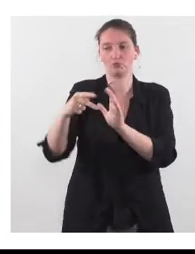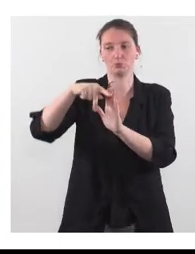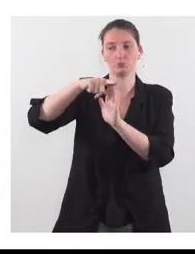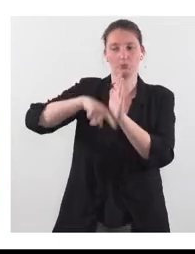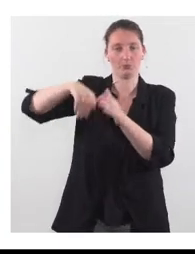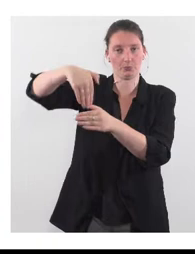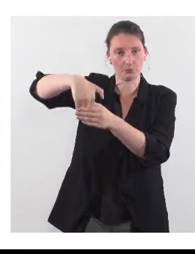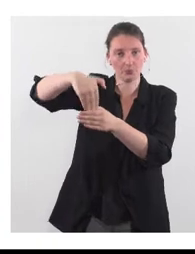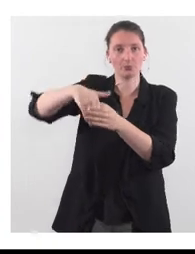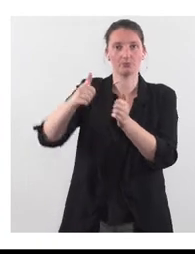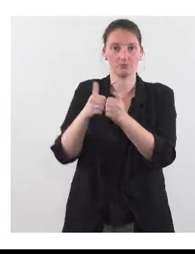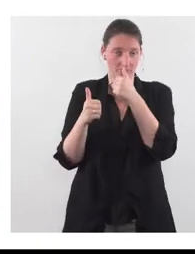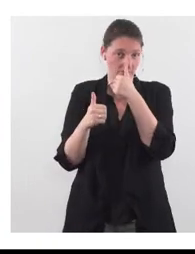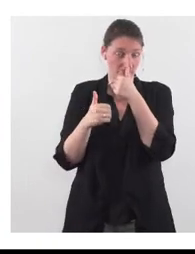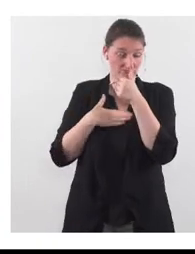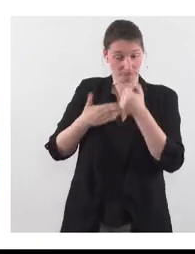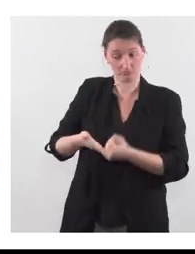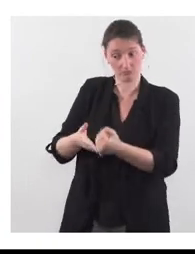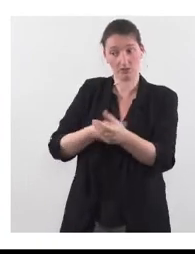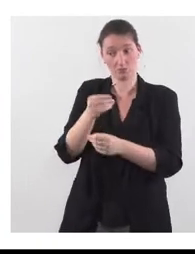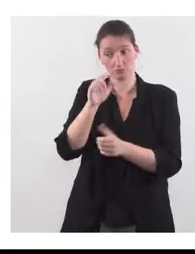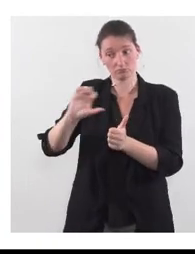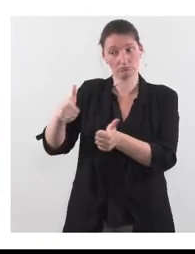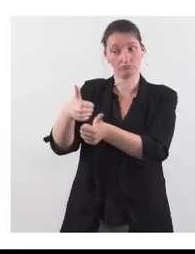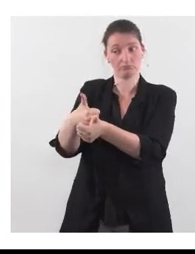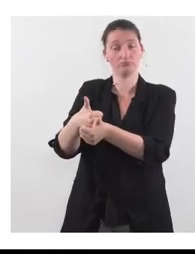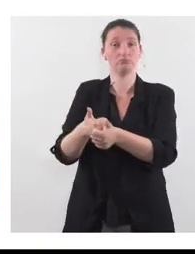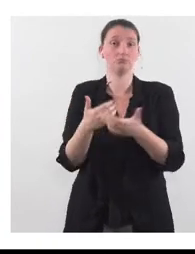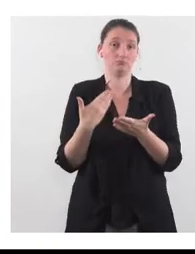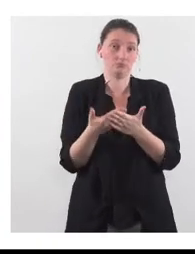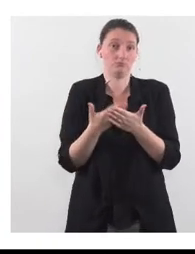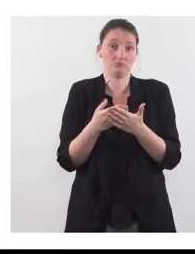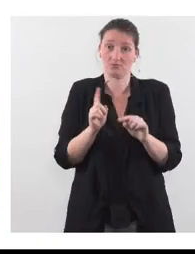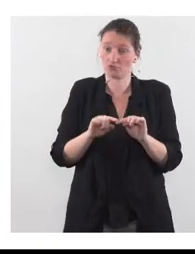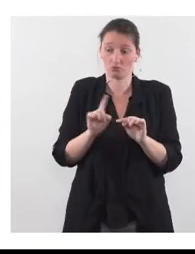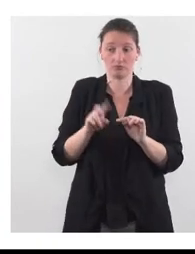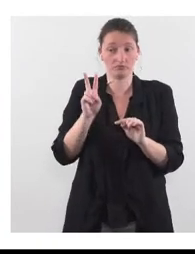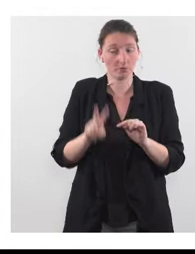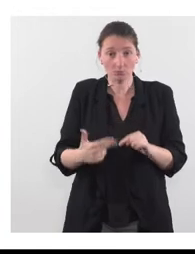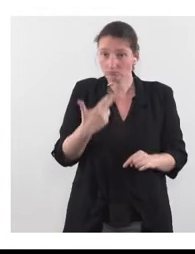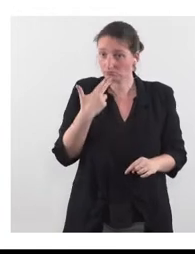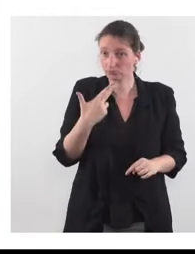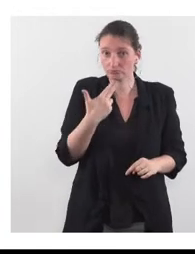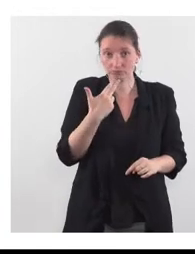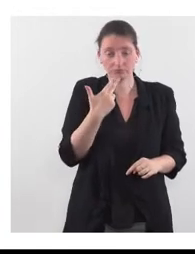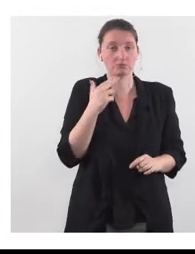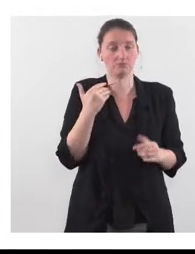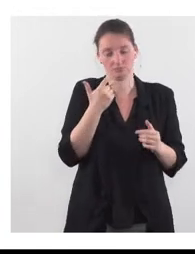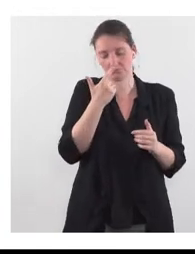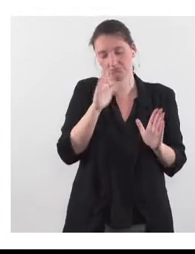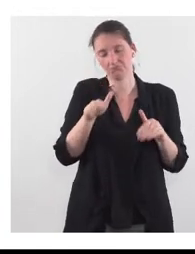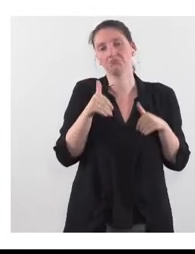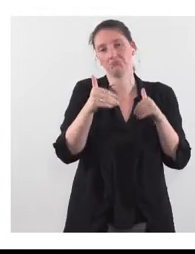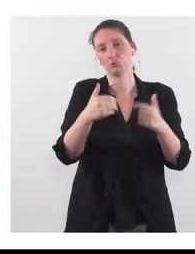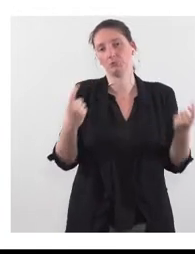avec notre support ou notre supervision. C'est quelque chose qui peut être très, très efficace, que nous allons continuer d'exercer